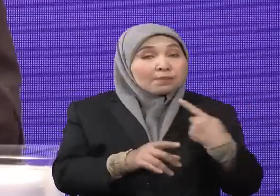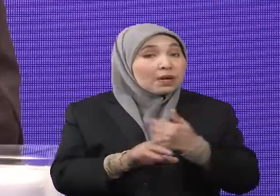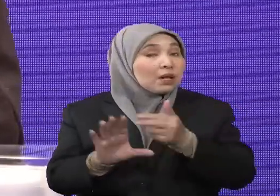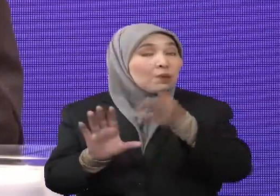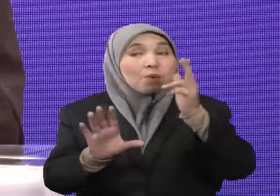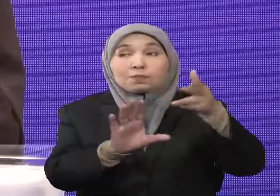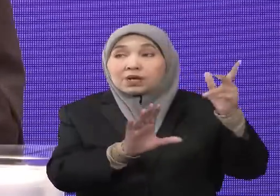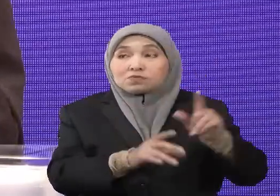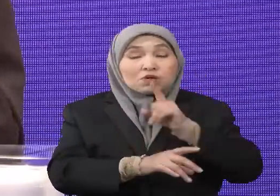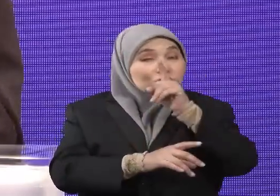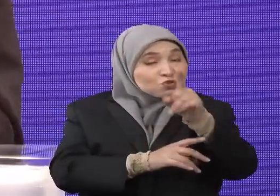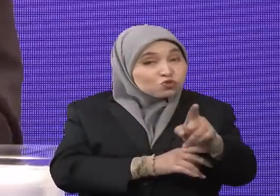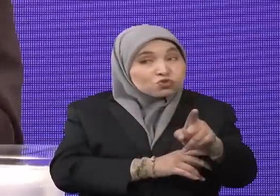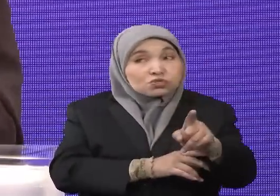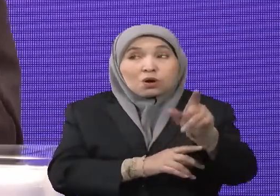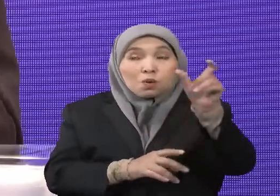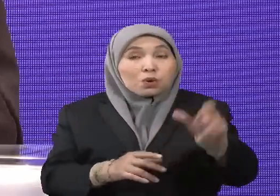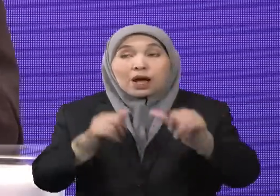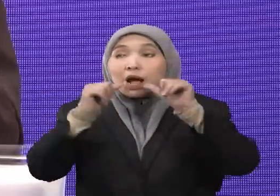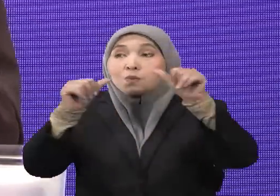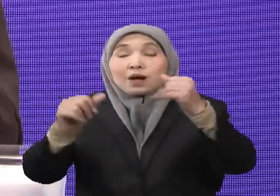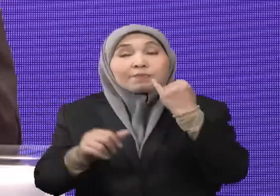agama Ini mesti para orang-orang